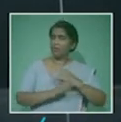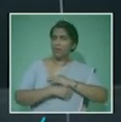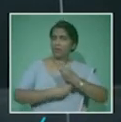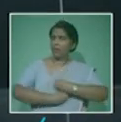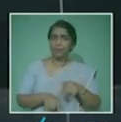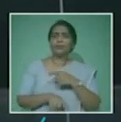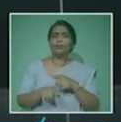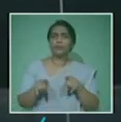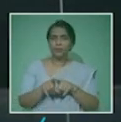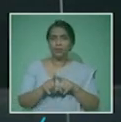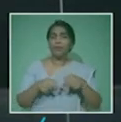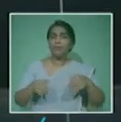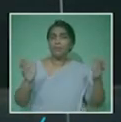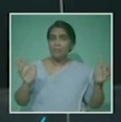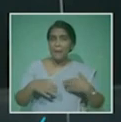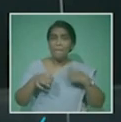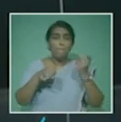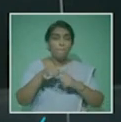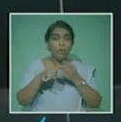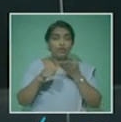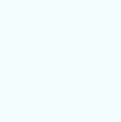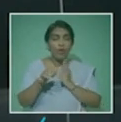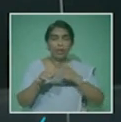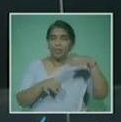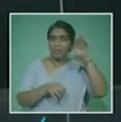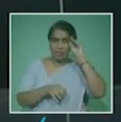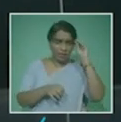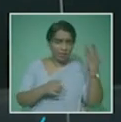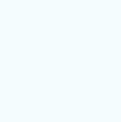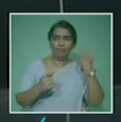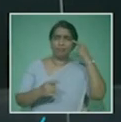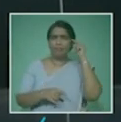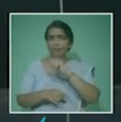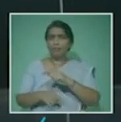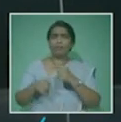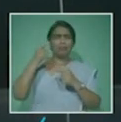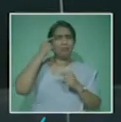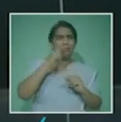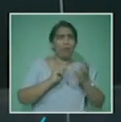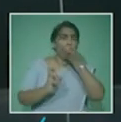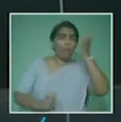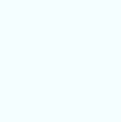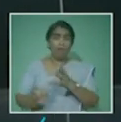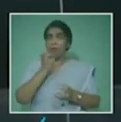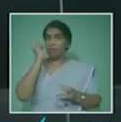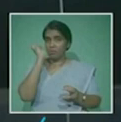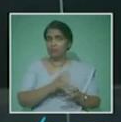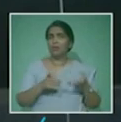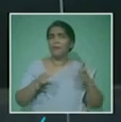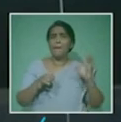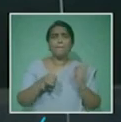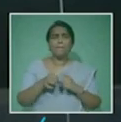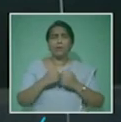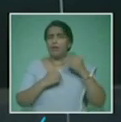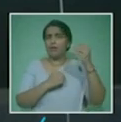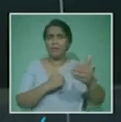සම්පූර්ණයෙන්ම නොමගරිය. තාමත් මේ ප්‍රශ්නේ තේරුම් ගන්නේ නැතුව එකිනෙකාට මේ මේ බෝම්බ ගහන්න උත්සාහ කරනවා නම් මේ ප්‍රශ්නෙන්